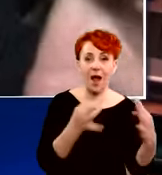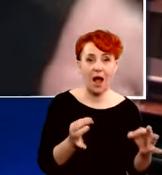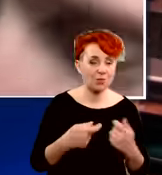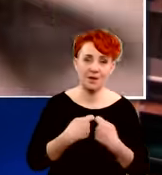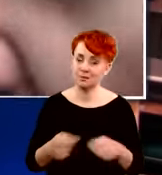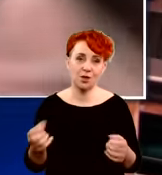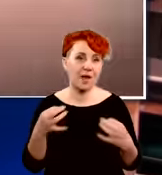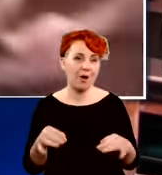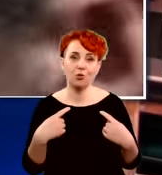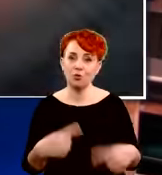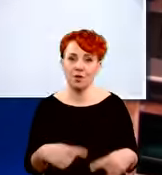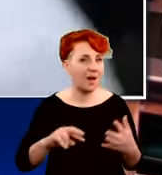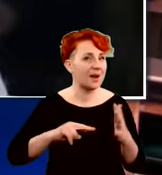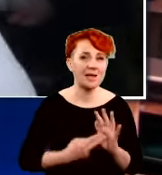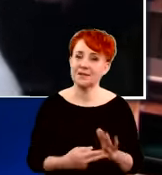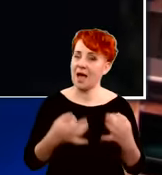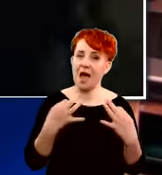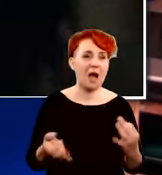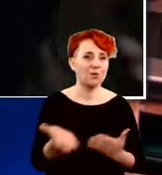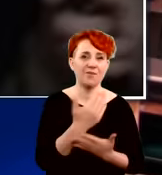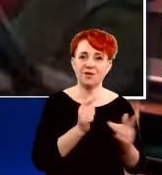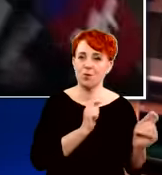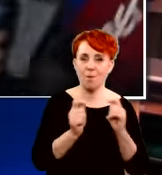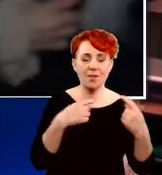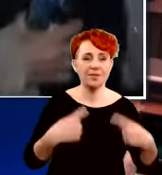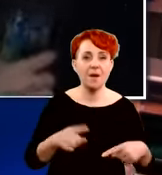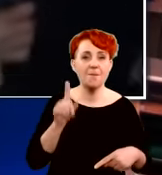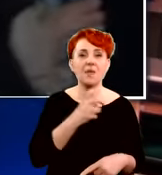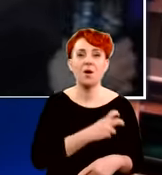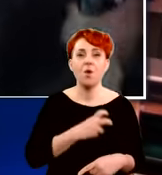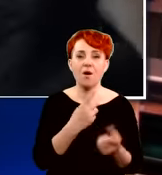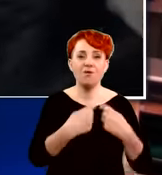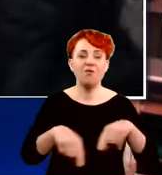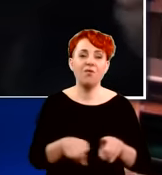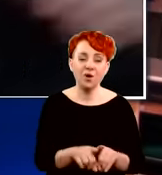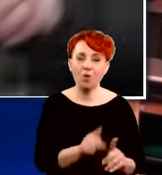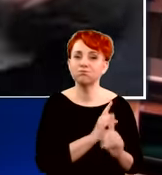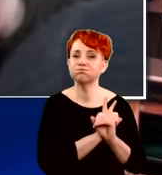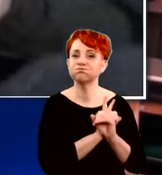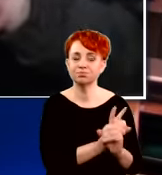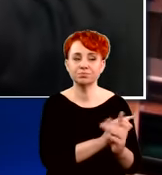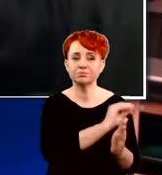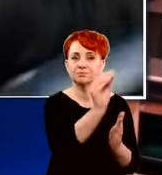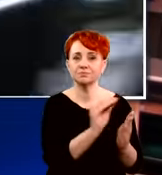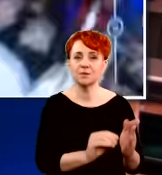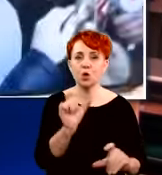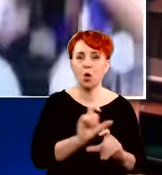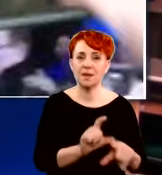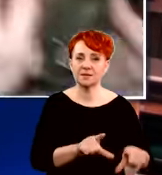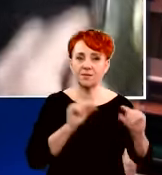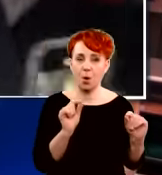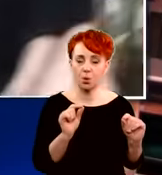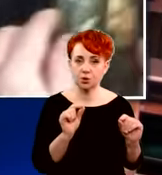sprzedawał, ani go nie rejestrował w Wydziale Komunikacji. Pan Hołownia wykonywał to, co jest opisane w kodeksie wyborczym. I